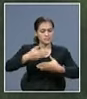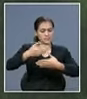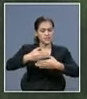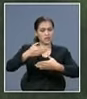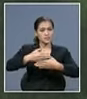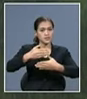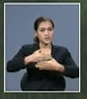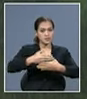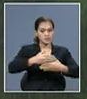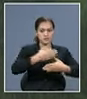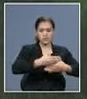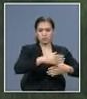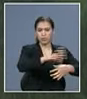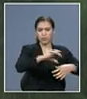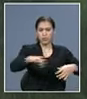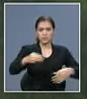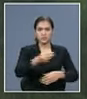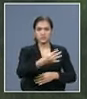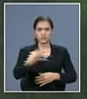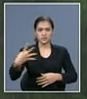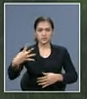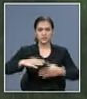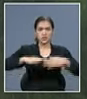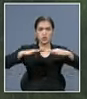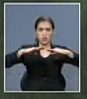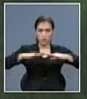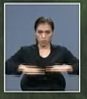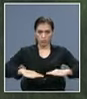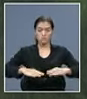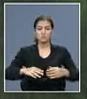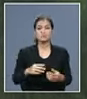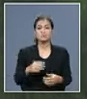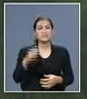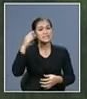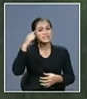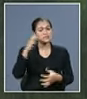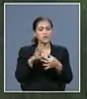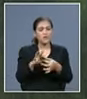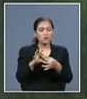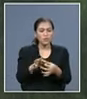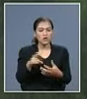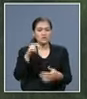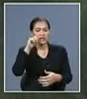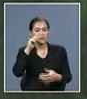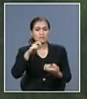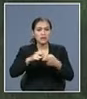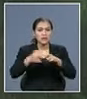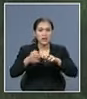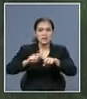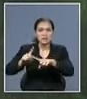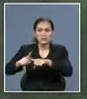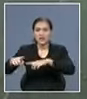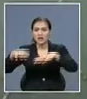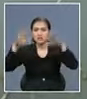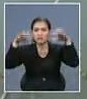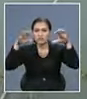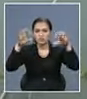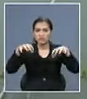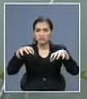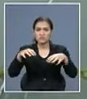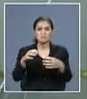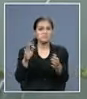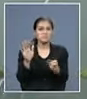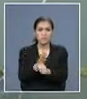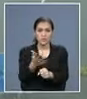จาก 4เขื่อนหลักภายในเดือนมีนาคมนี้นะครับเพราะว่าหวั่นเกรงว่าจะมีน้ำไม่พอใช้ถึงช่วงต้นฤดูฝนครับ